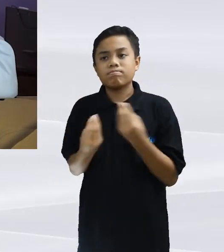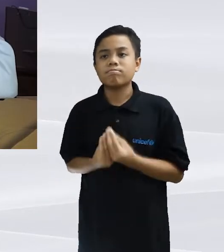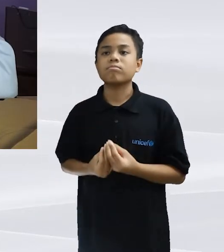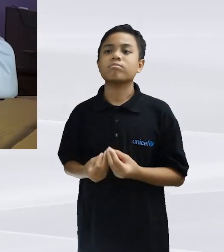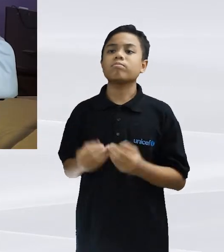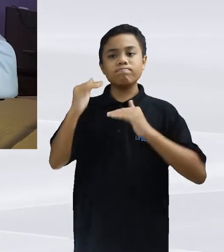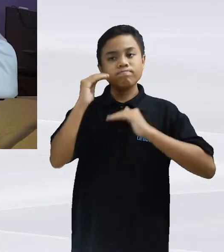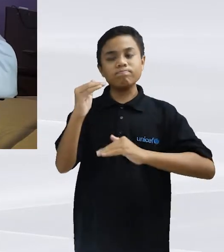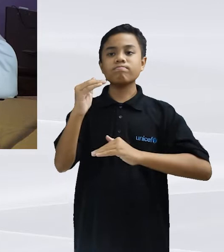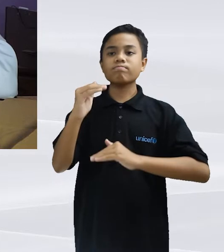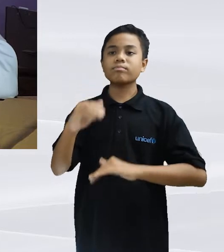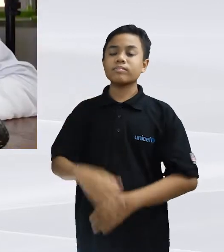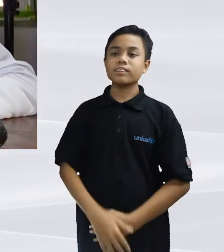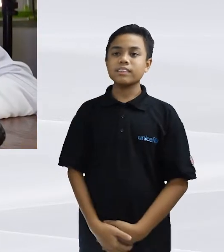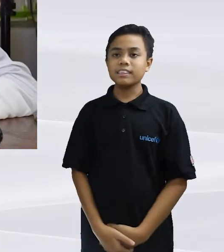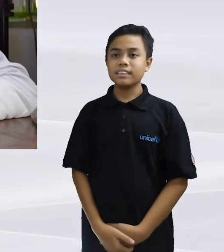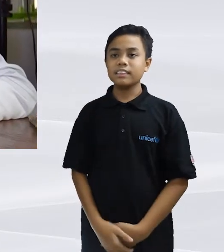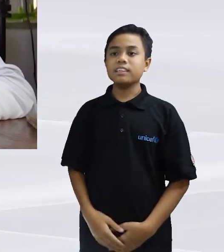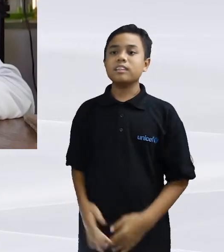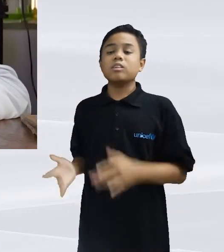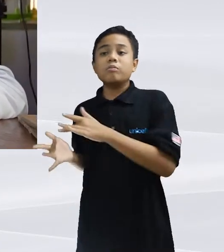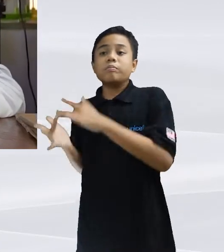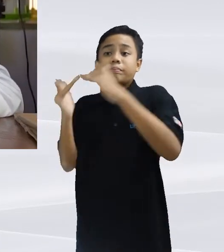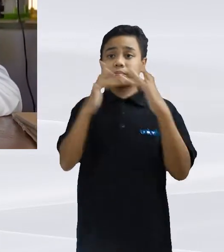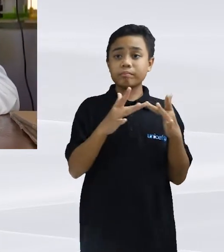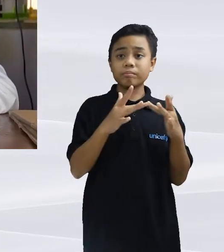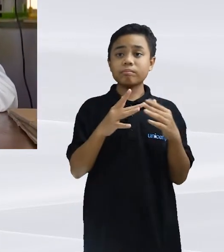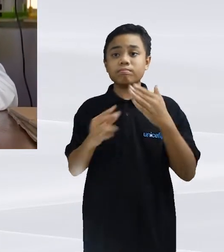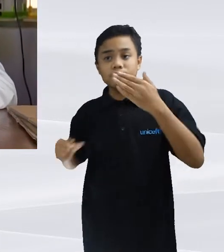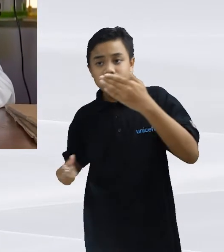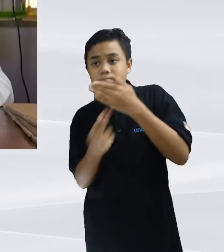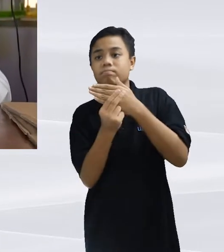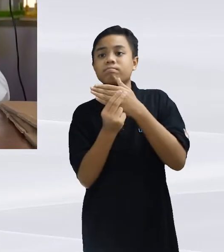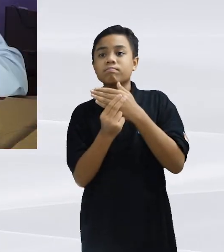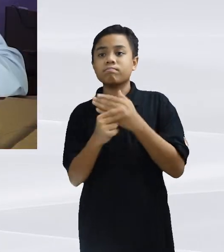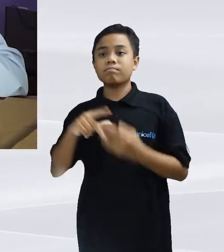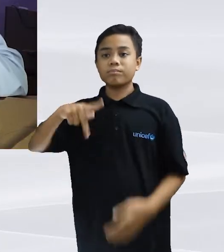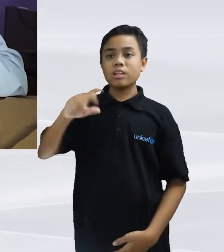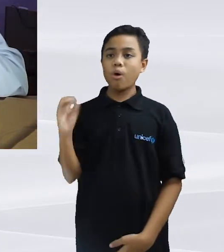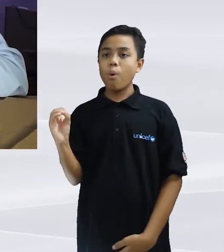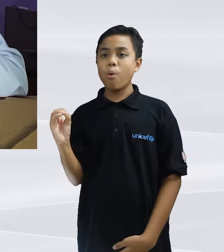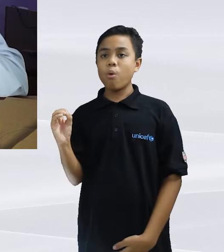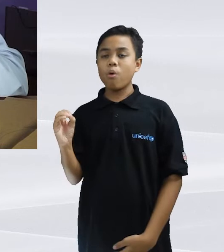yang diterima oleh pendera cahaya. Saya akan menyambung pendera cahaya pada pin 0.